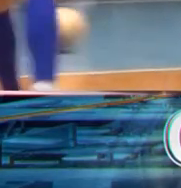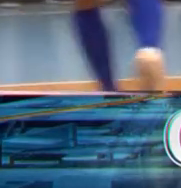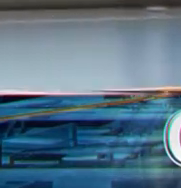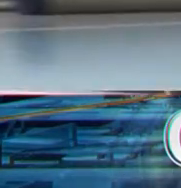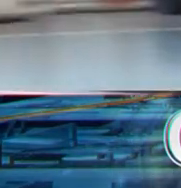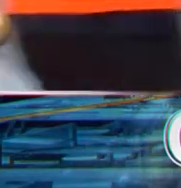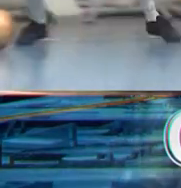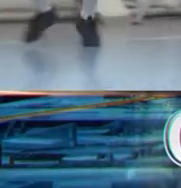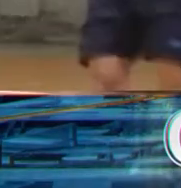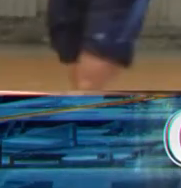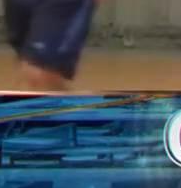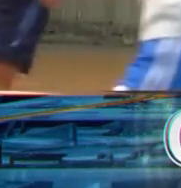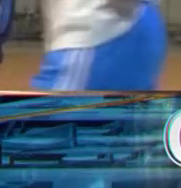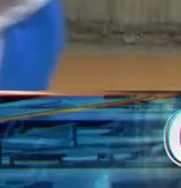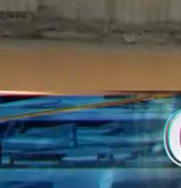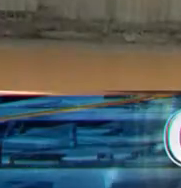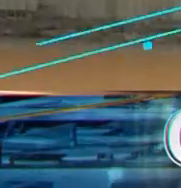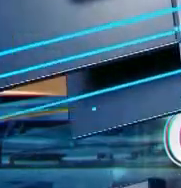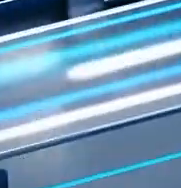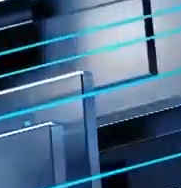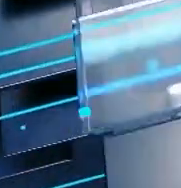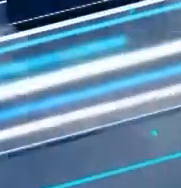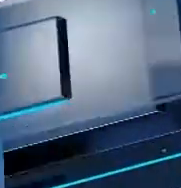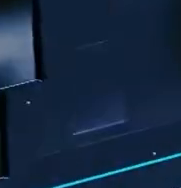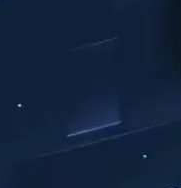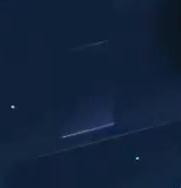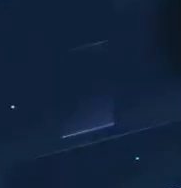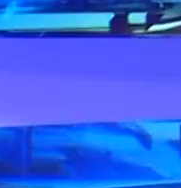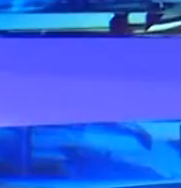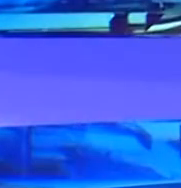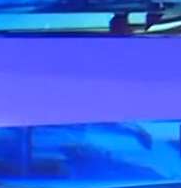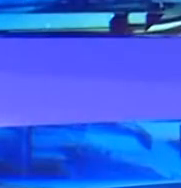На минувшей неделе состоялись первые игры.